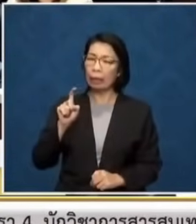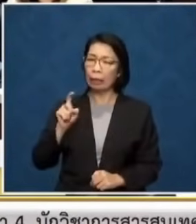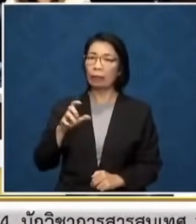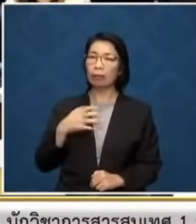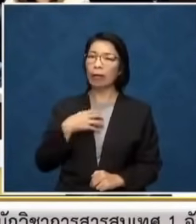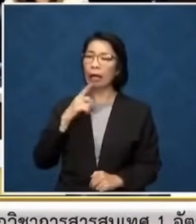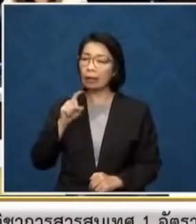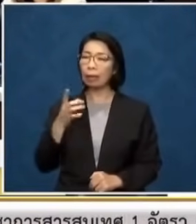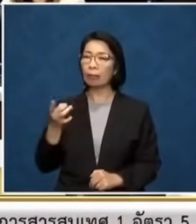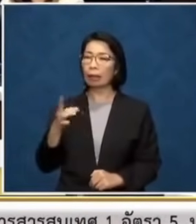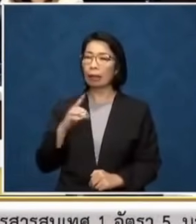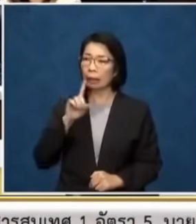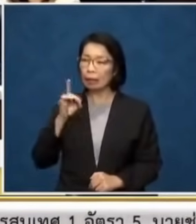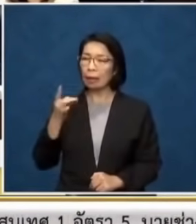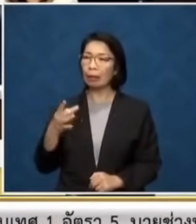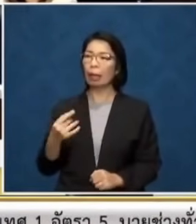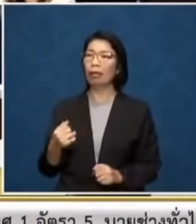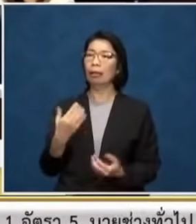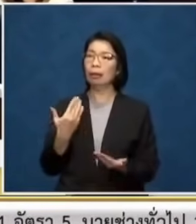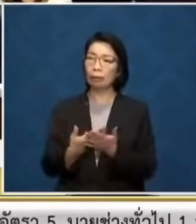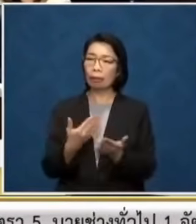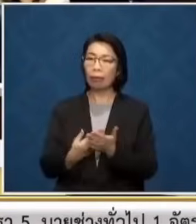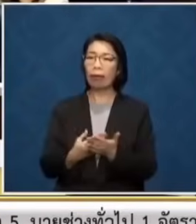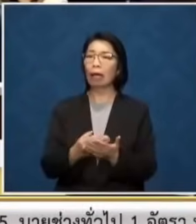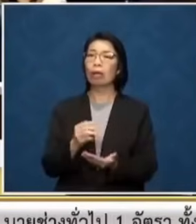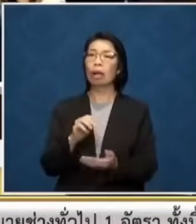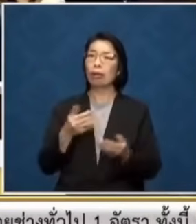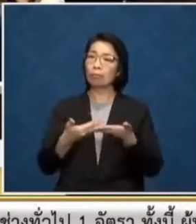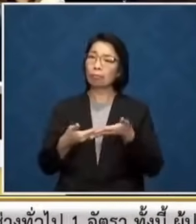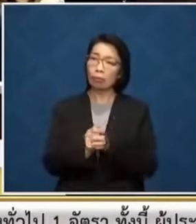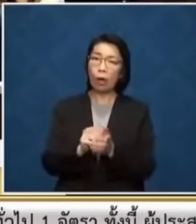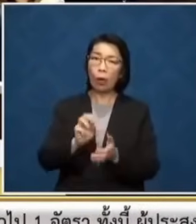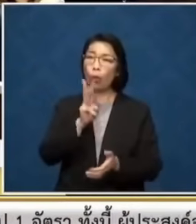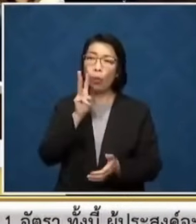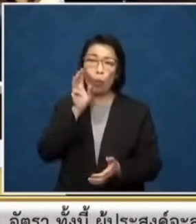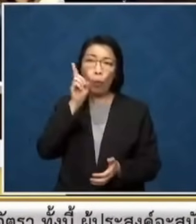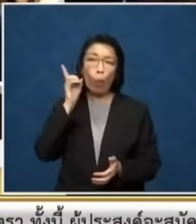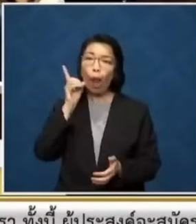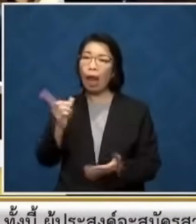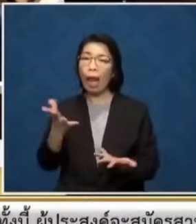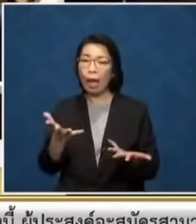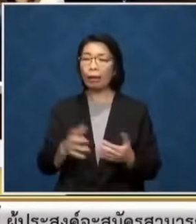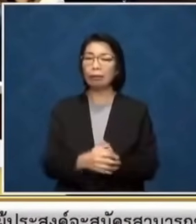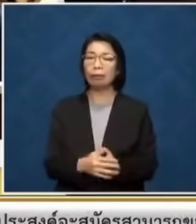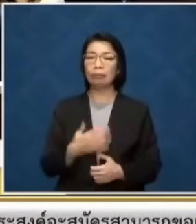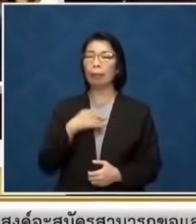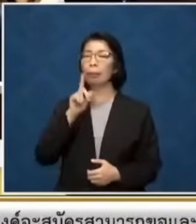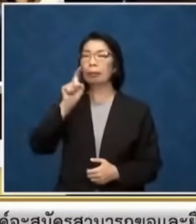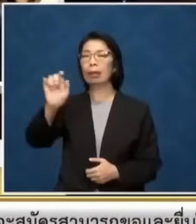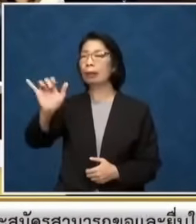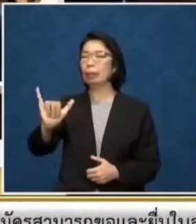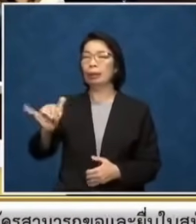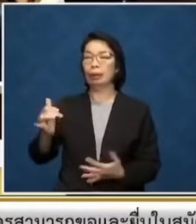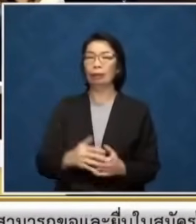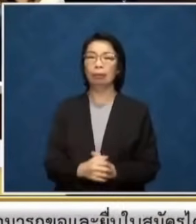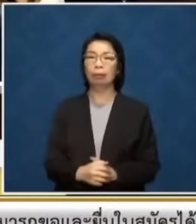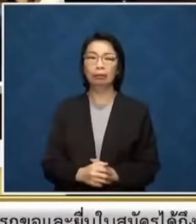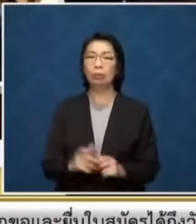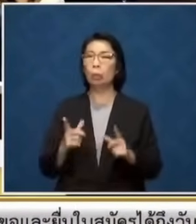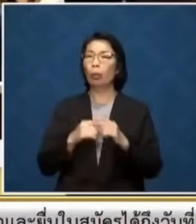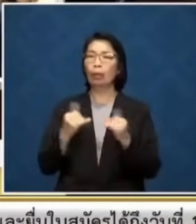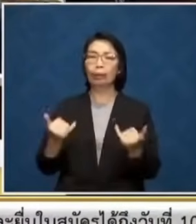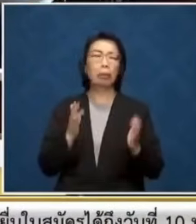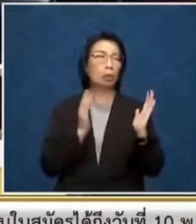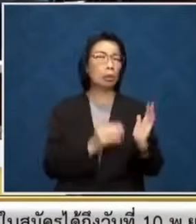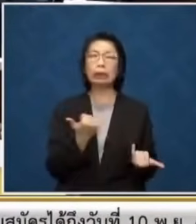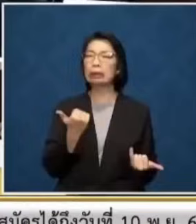องอะไรจะถามเรื่องดิจิตอลวอลเล็ตหรือไม่ผมก็บอกไม่ต้องกังวลผมไม่ถามหรอกครับเรื่องดิจิตอลวอลเล็ตเพราะเรื่องนี้มีคนถาม